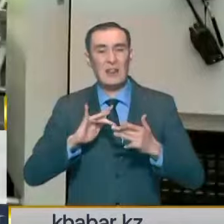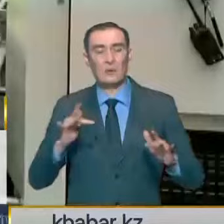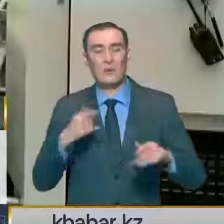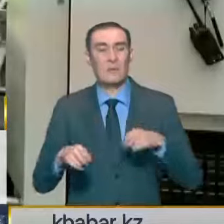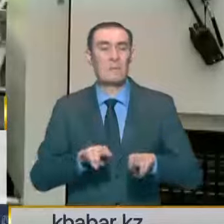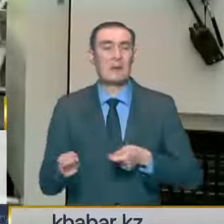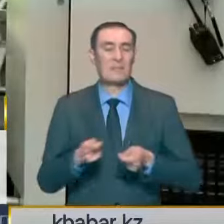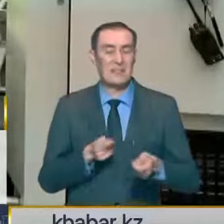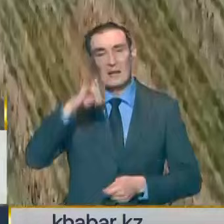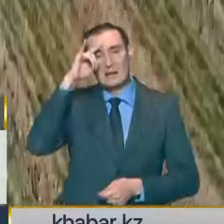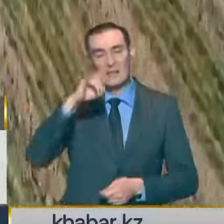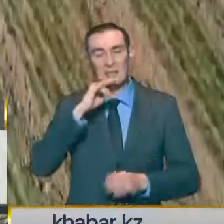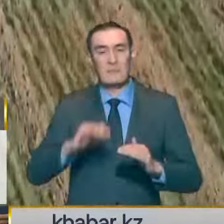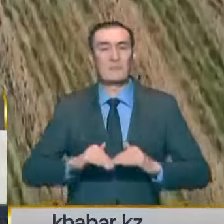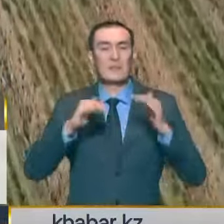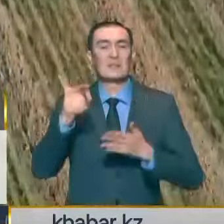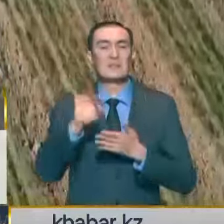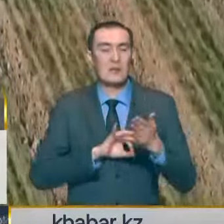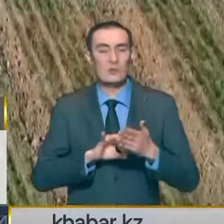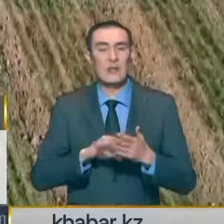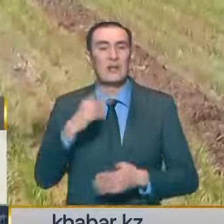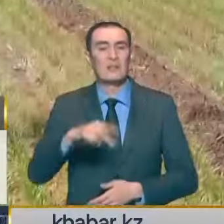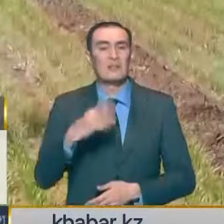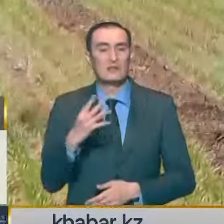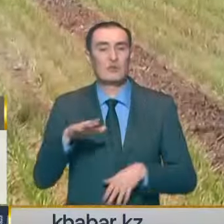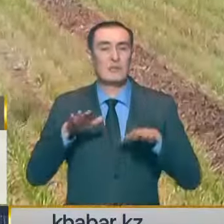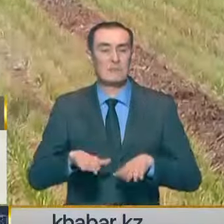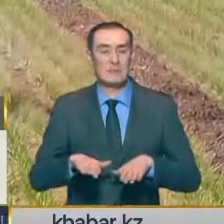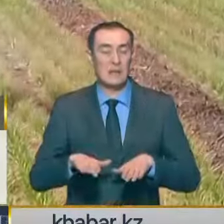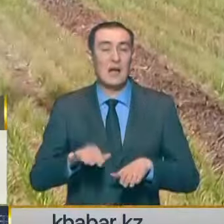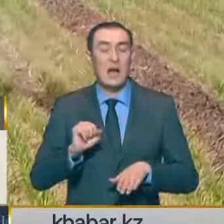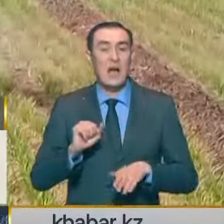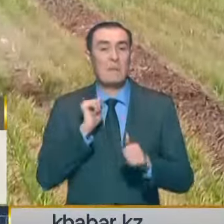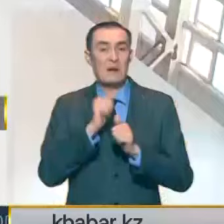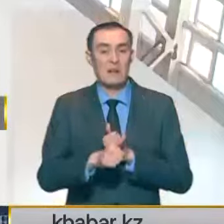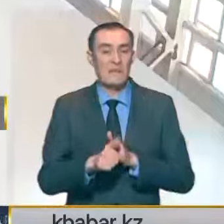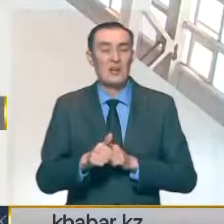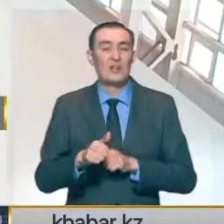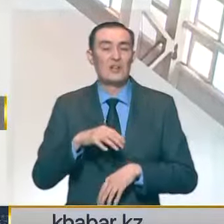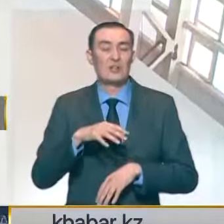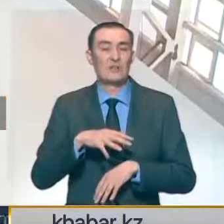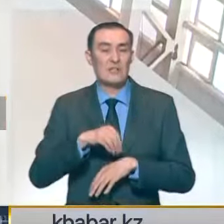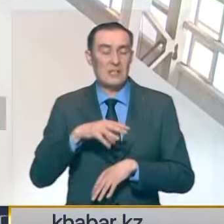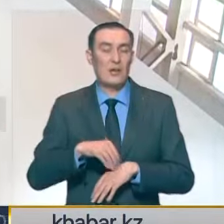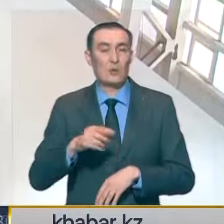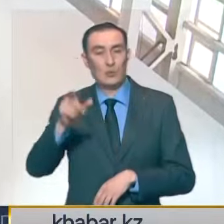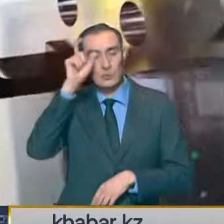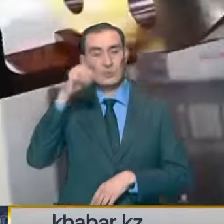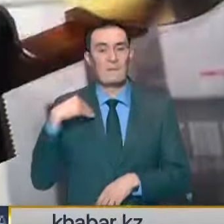электронного правительства Казахстан снялся сразу на 24-е место, обогнав Швейцарию, Турцию,